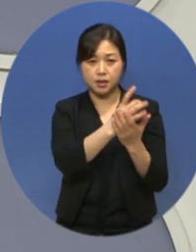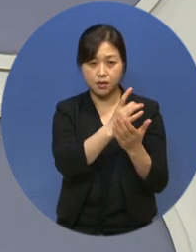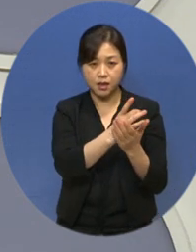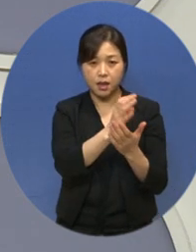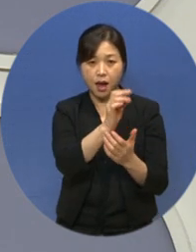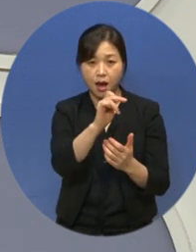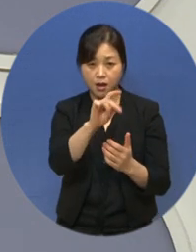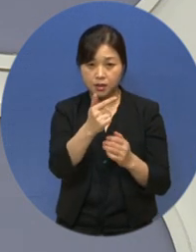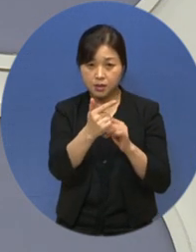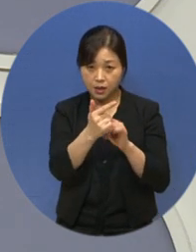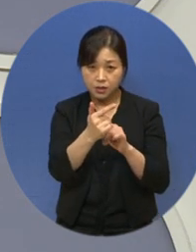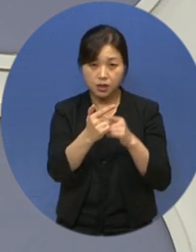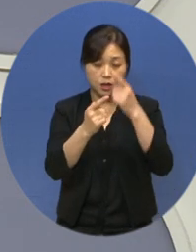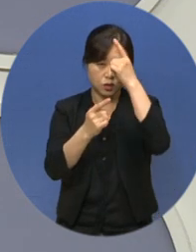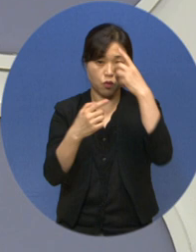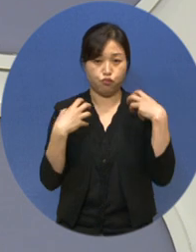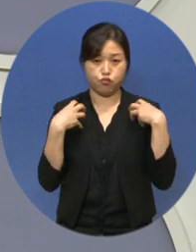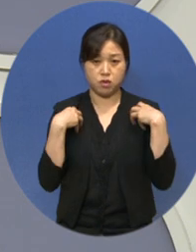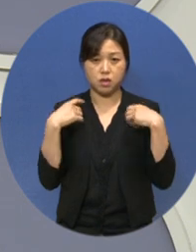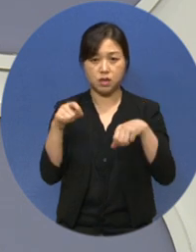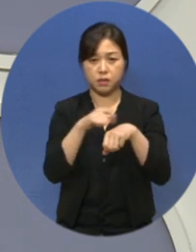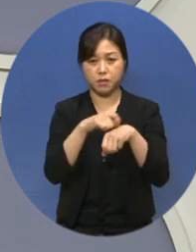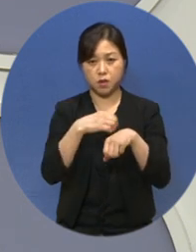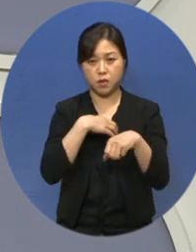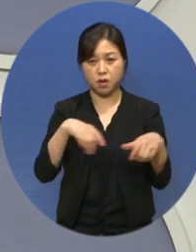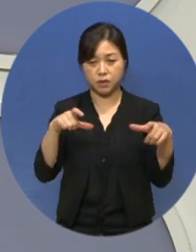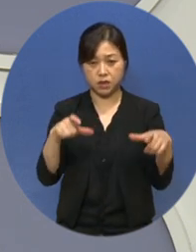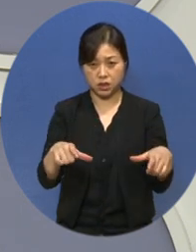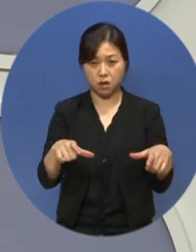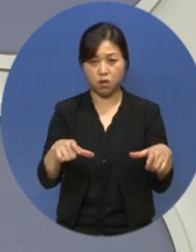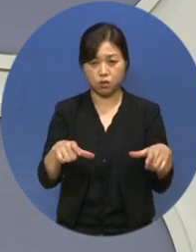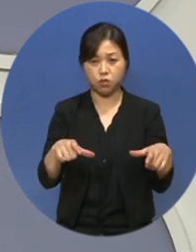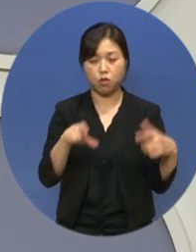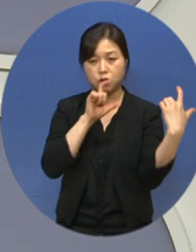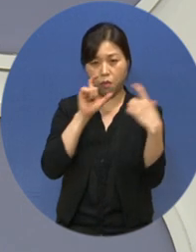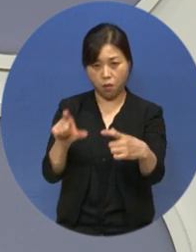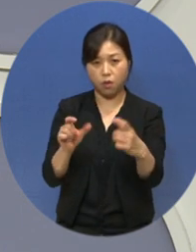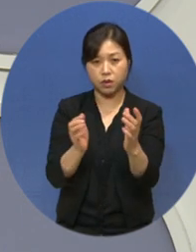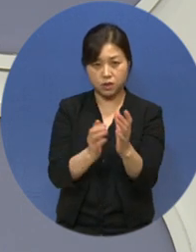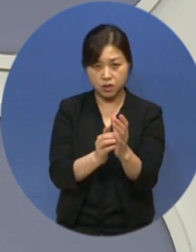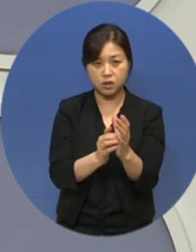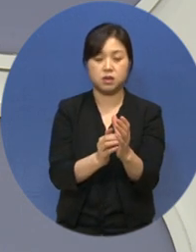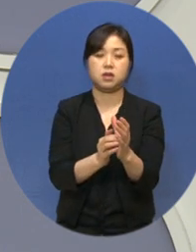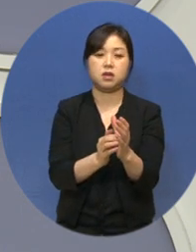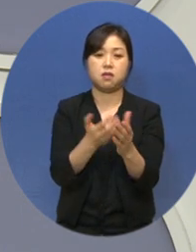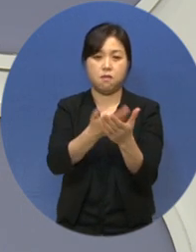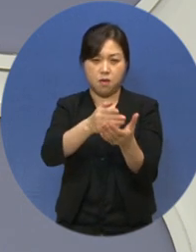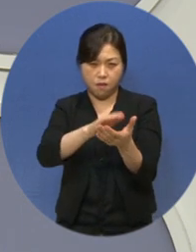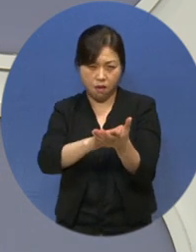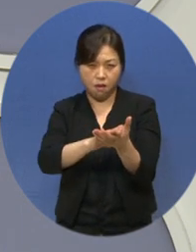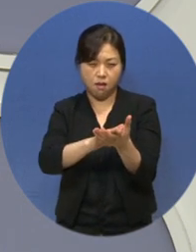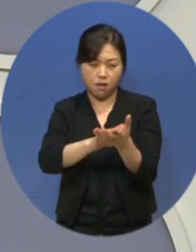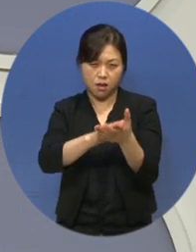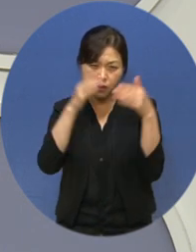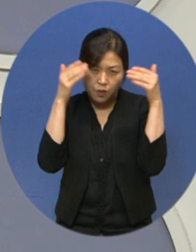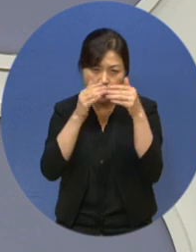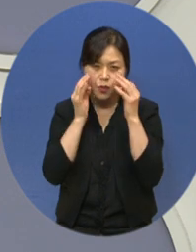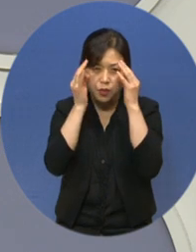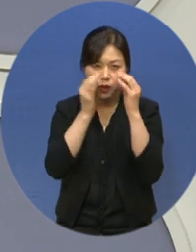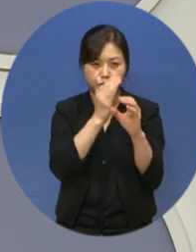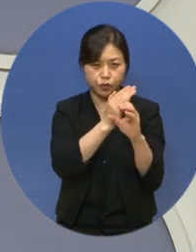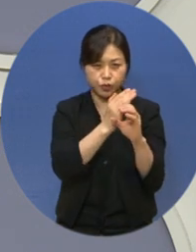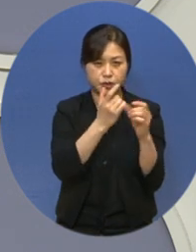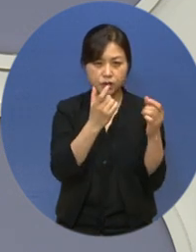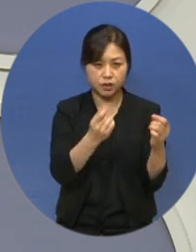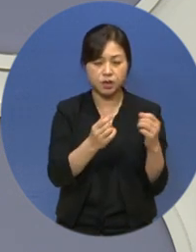건 이미 정부에서 에 특별재난지역으로 선포할 해서 에 피해 복구에 에 전력을 기울이고 있구요 예